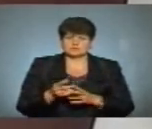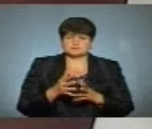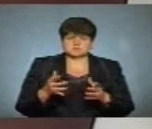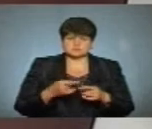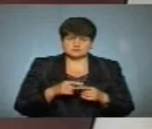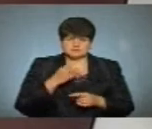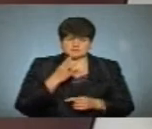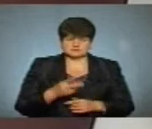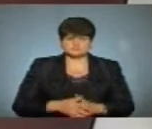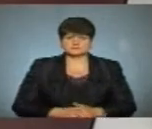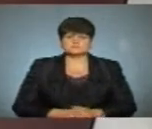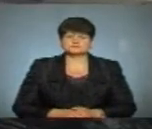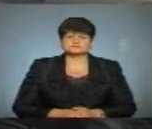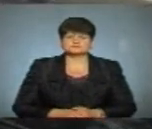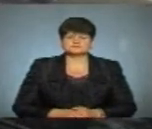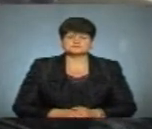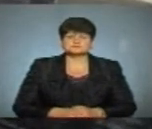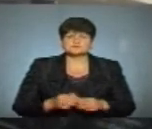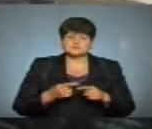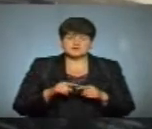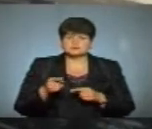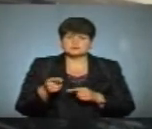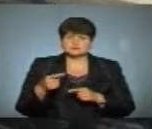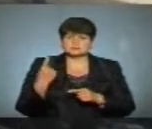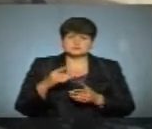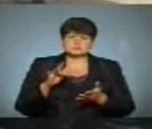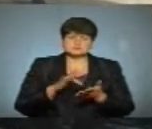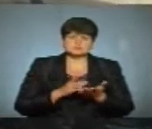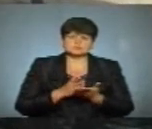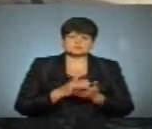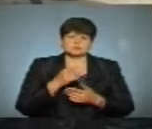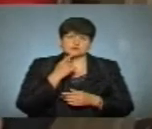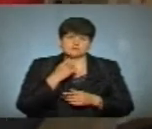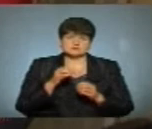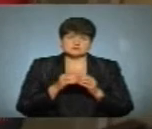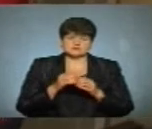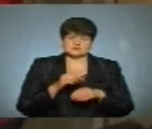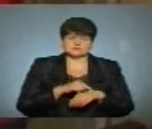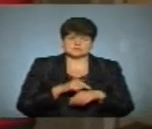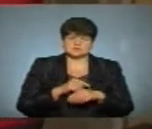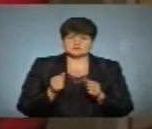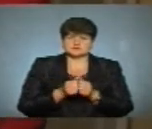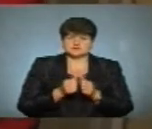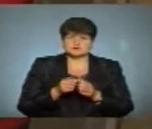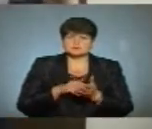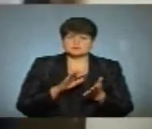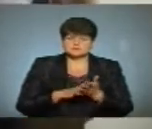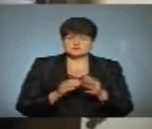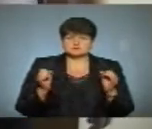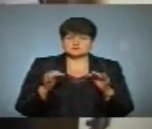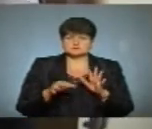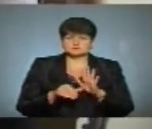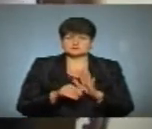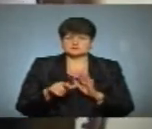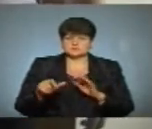це дивіться у сюжеті. Це Тернопільський обласний центр служби крові. О 10-й годині під реєстратурою зібралися шестеро